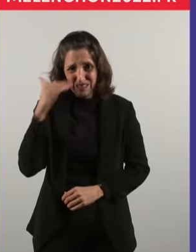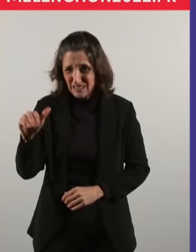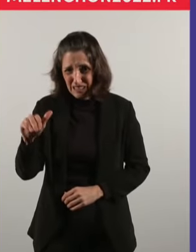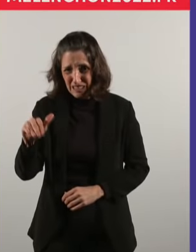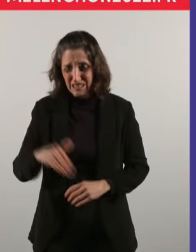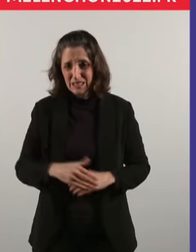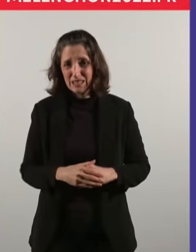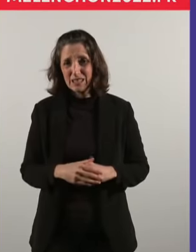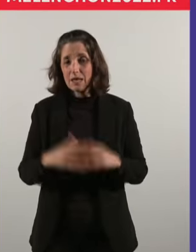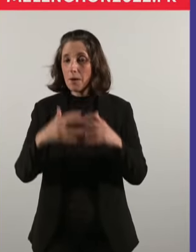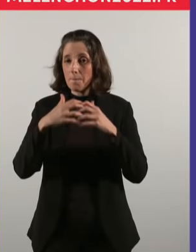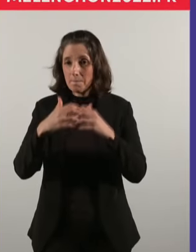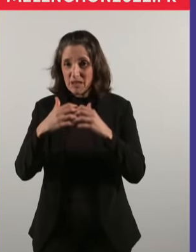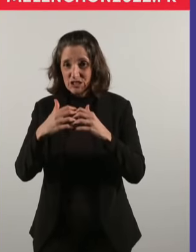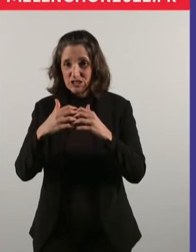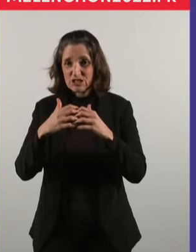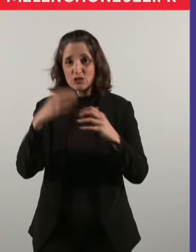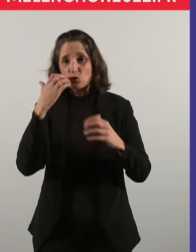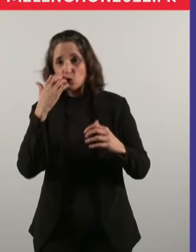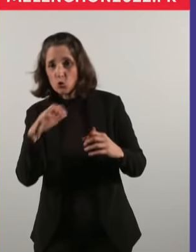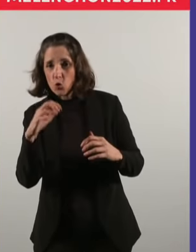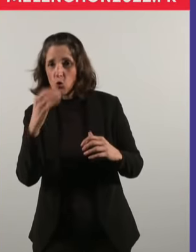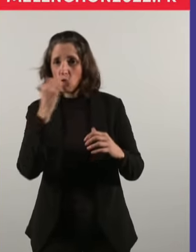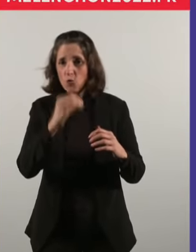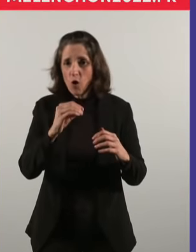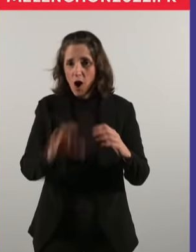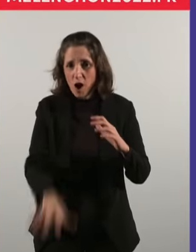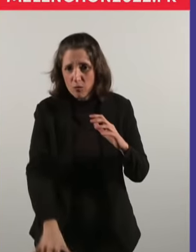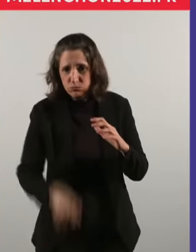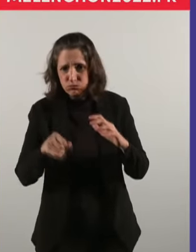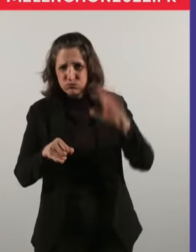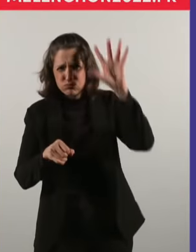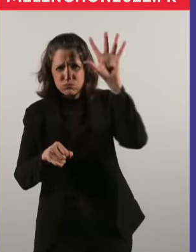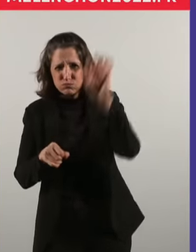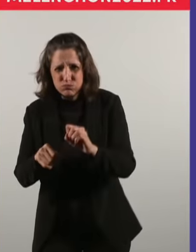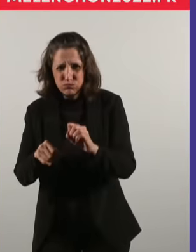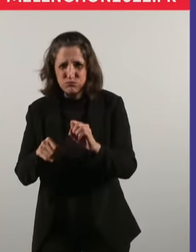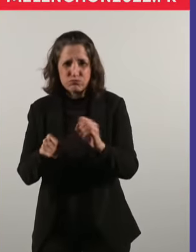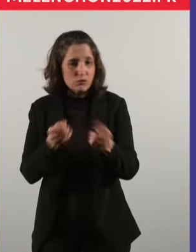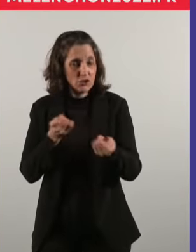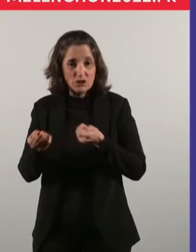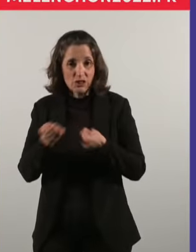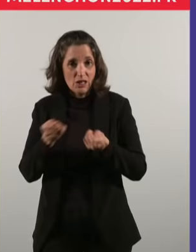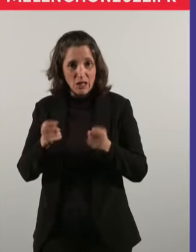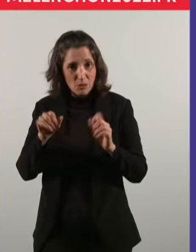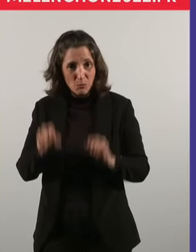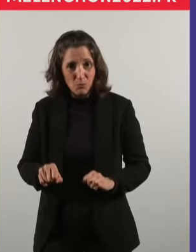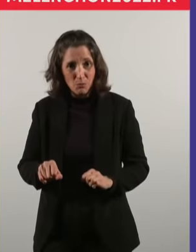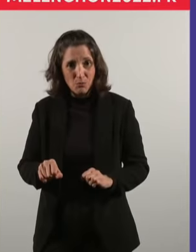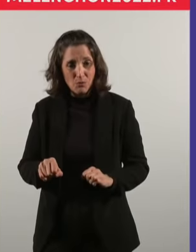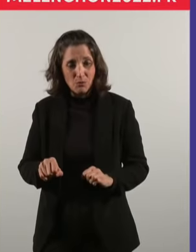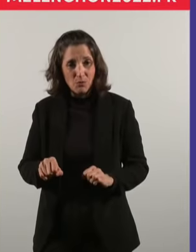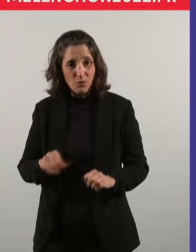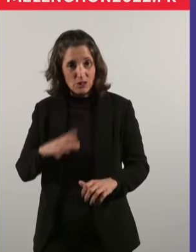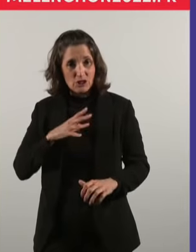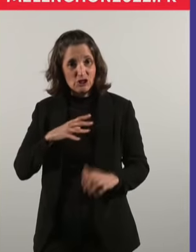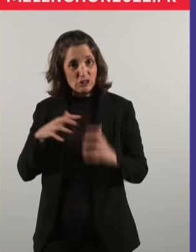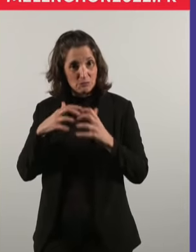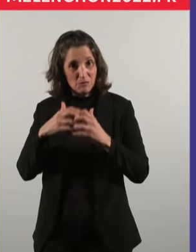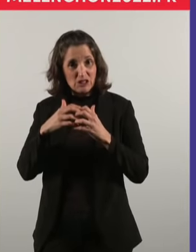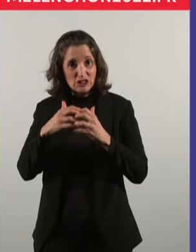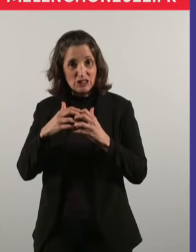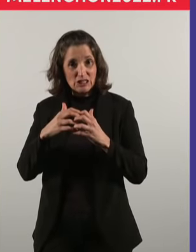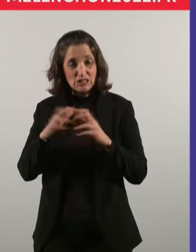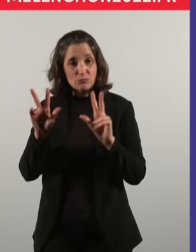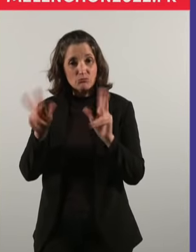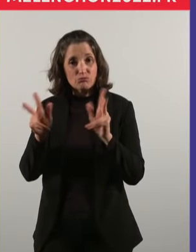le mouvement du chaud et du froid, le froid qui est au fond, le chaud qui est au-dessus. On a déjà la plus grande machine à faire de l'air conditionné